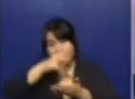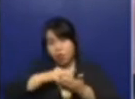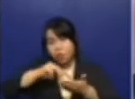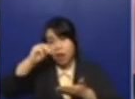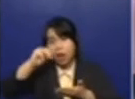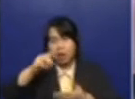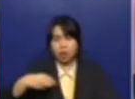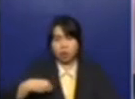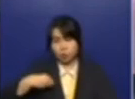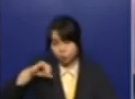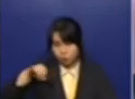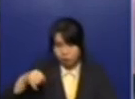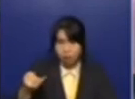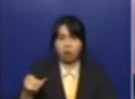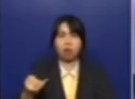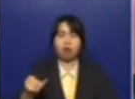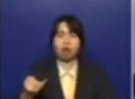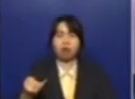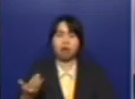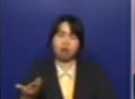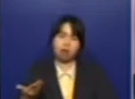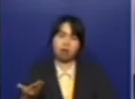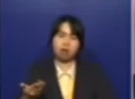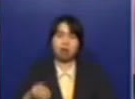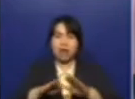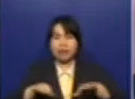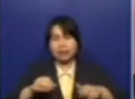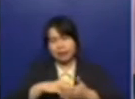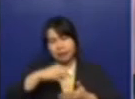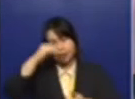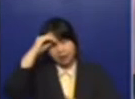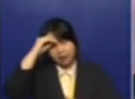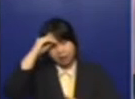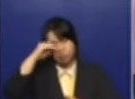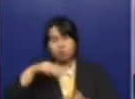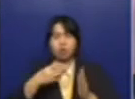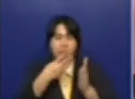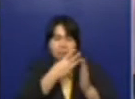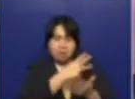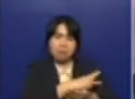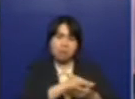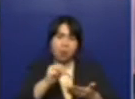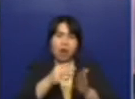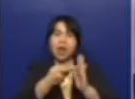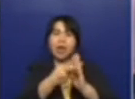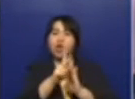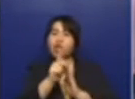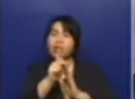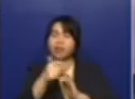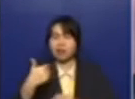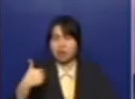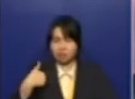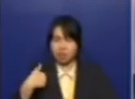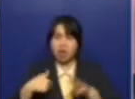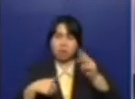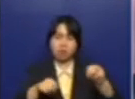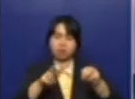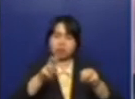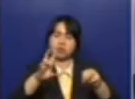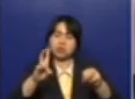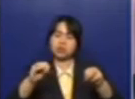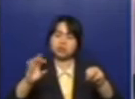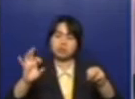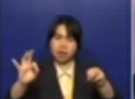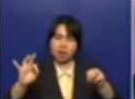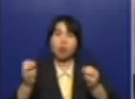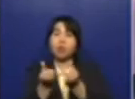ะเป็นจุฬาลงกรณ์หรือนักศึกษาจากมหาวิทยาลัยขอนแก่นได้ให้ความเห็นในมาตรา279ของรัฐธรรม